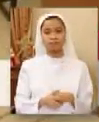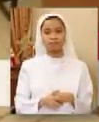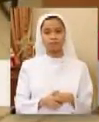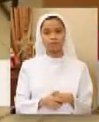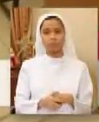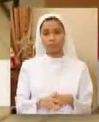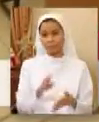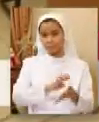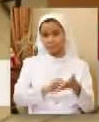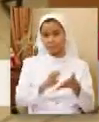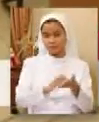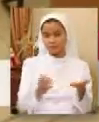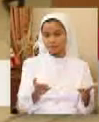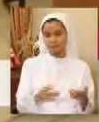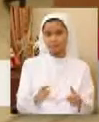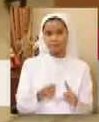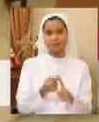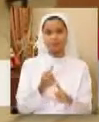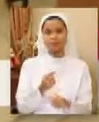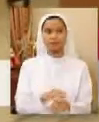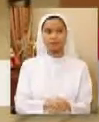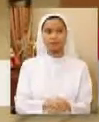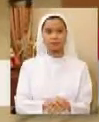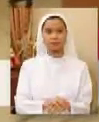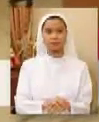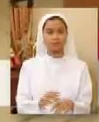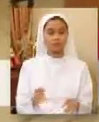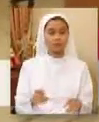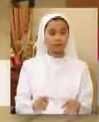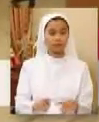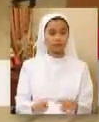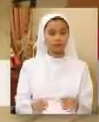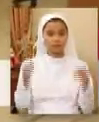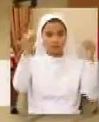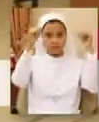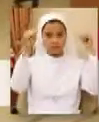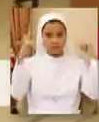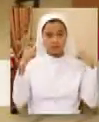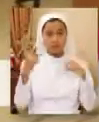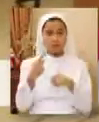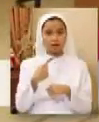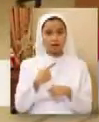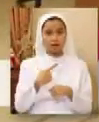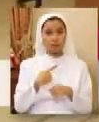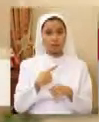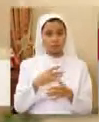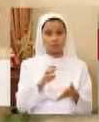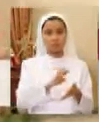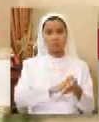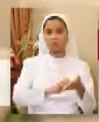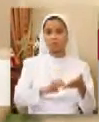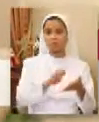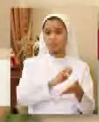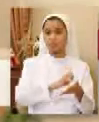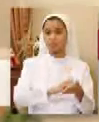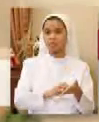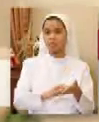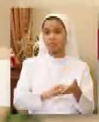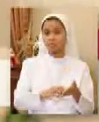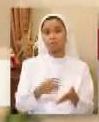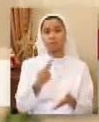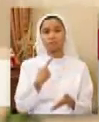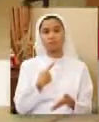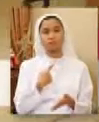I-immerse mo na nindo siya. Ano po, Sister? Pero sa aspirancy ba, meron na rin silang training na para sa deaf-mute, sa